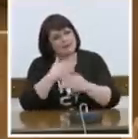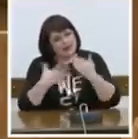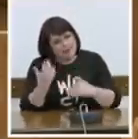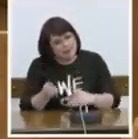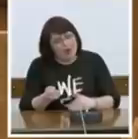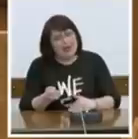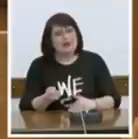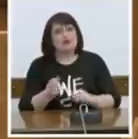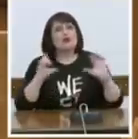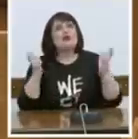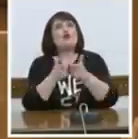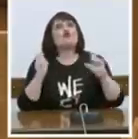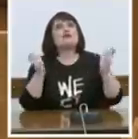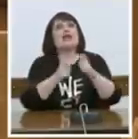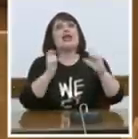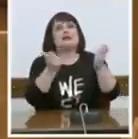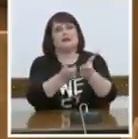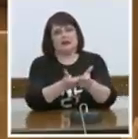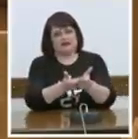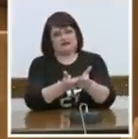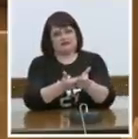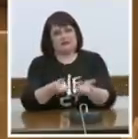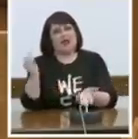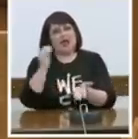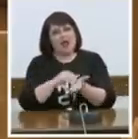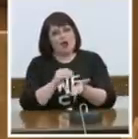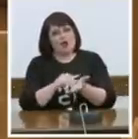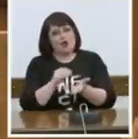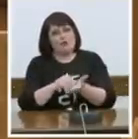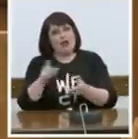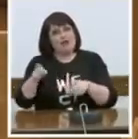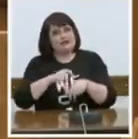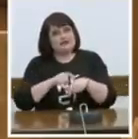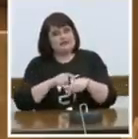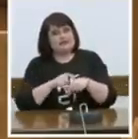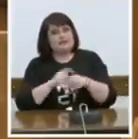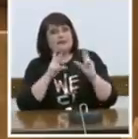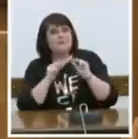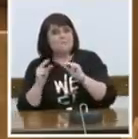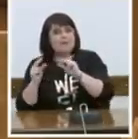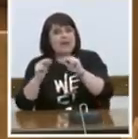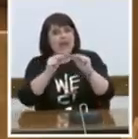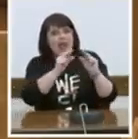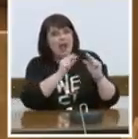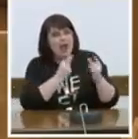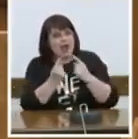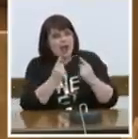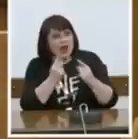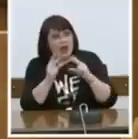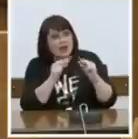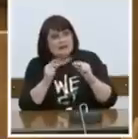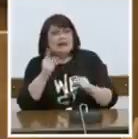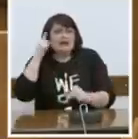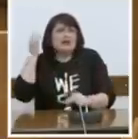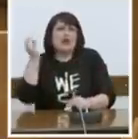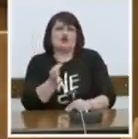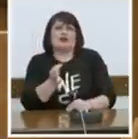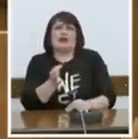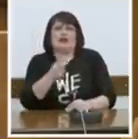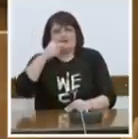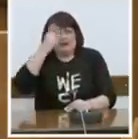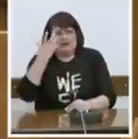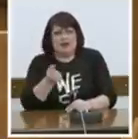των οικογενειών τους, που ακόμη διαπραγματεύονται ακόμα και τα αυτονόητα, την